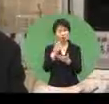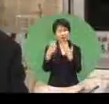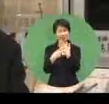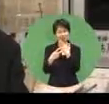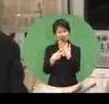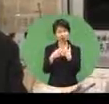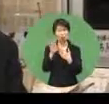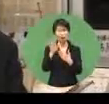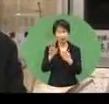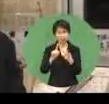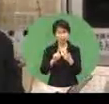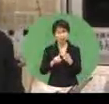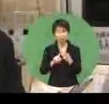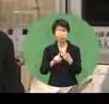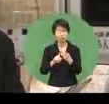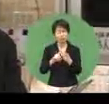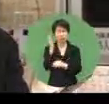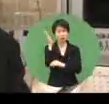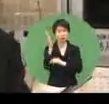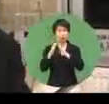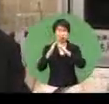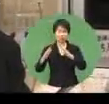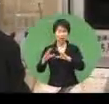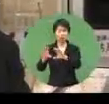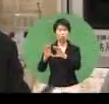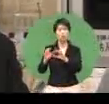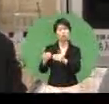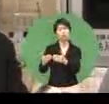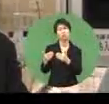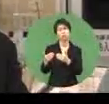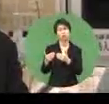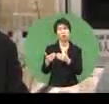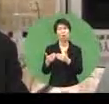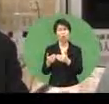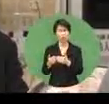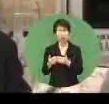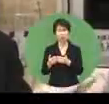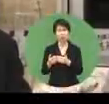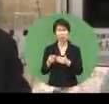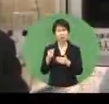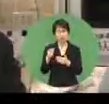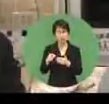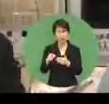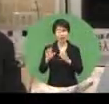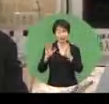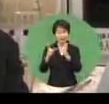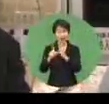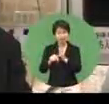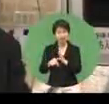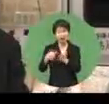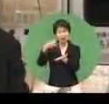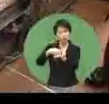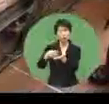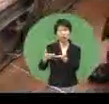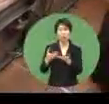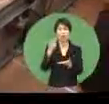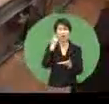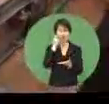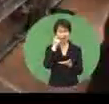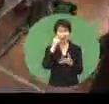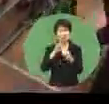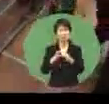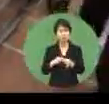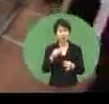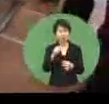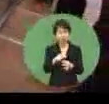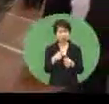から、講習会ですね、そういうものも全部やっぱりきちんと受けていただかないと新しい許可証というのはいただけないものなんですね。そこを